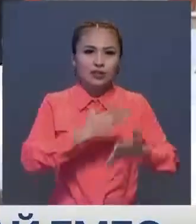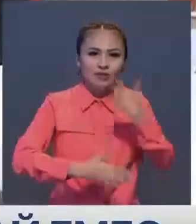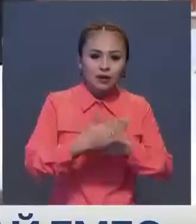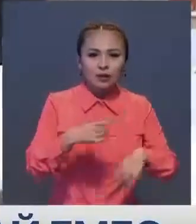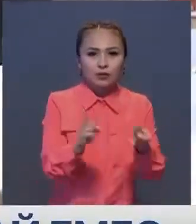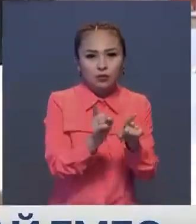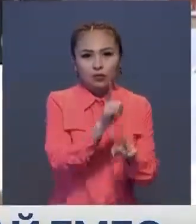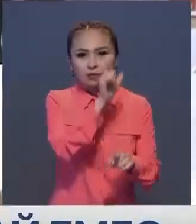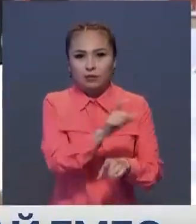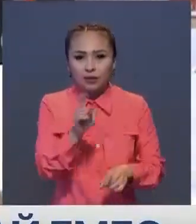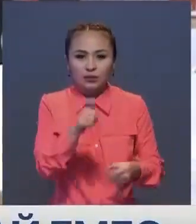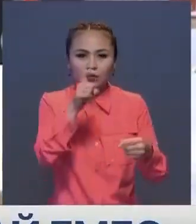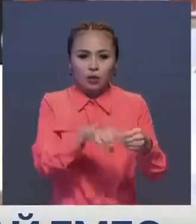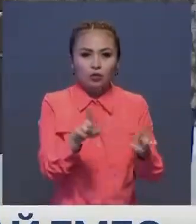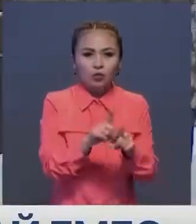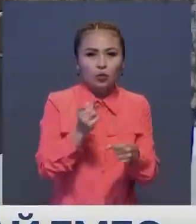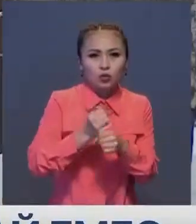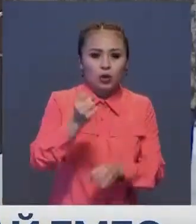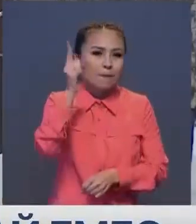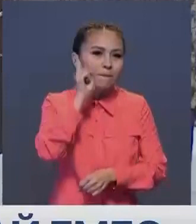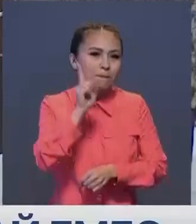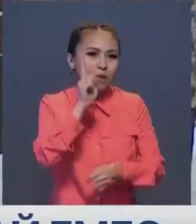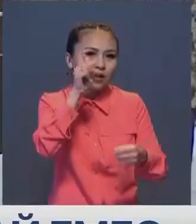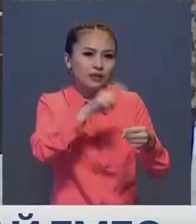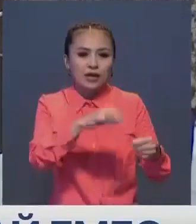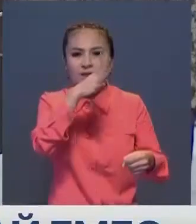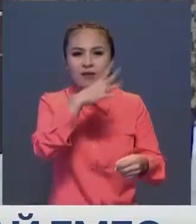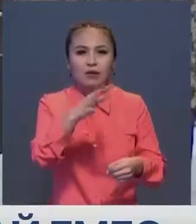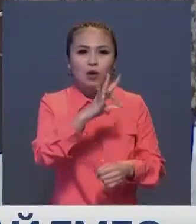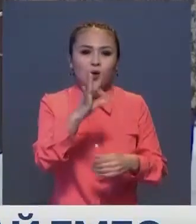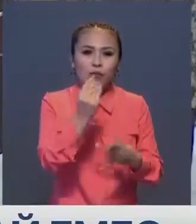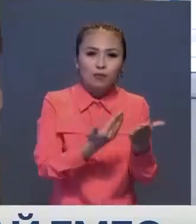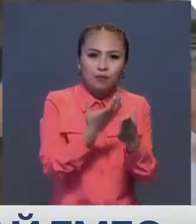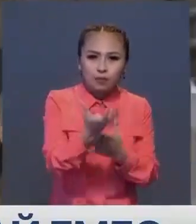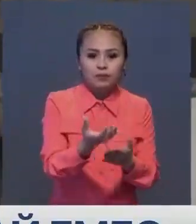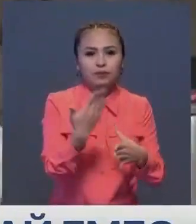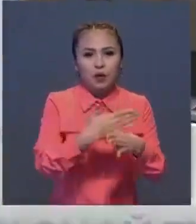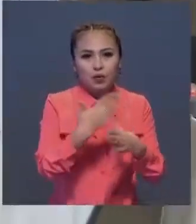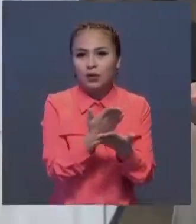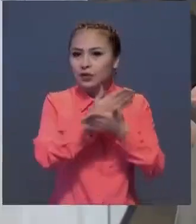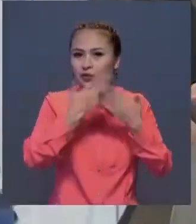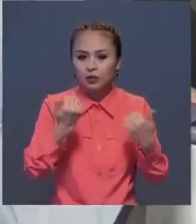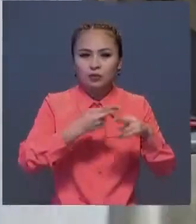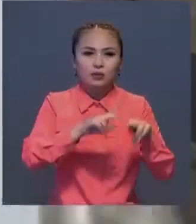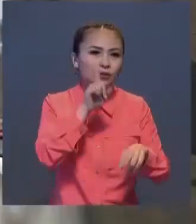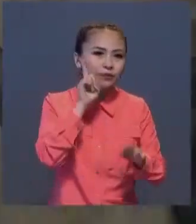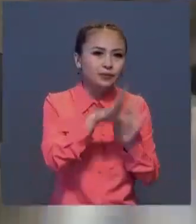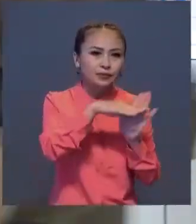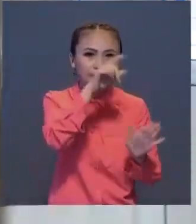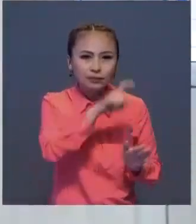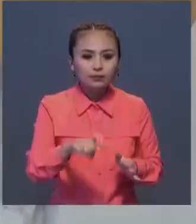да тіркеу бойынша талап қатаң. Уақытша тіркеуге отырғандарына әлеуметтік жәрдемақы берілмейді. Ал жас депутат Мәди